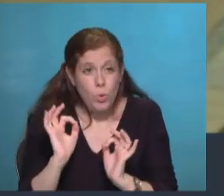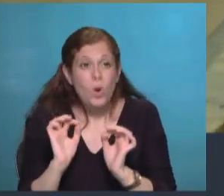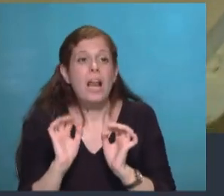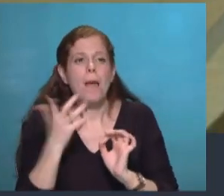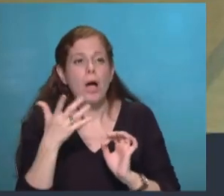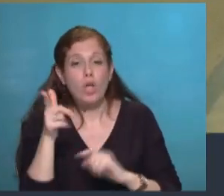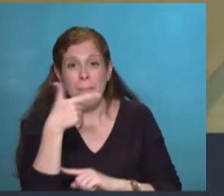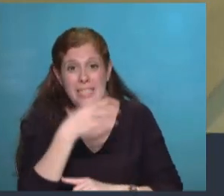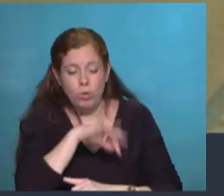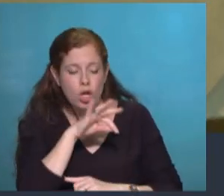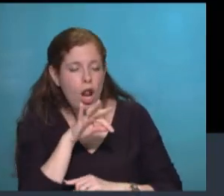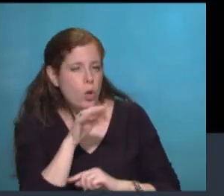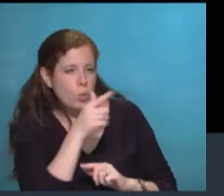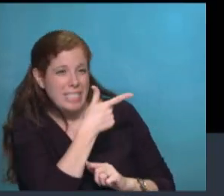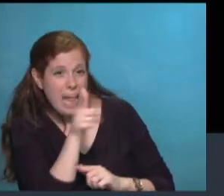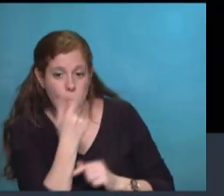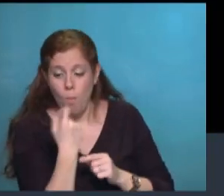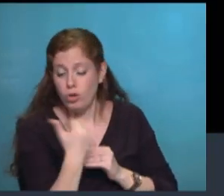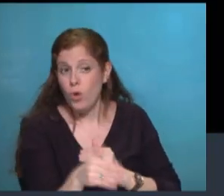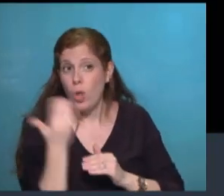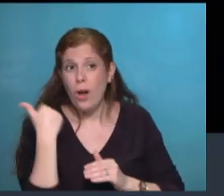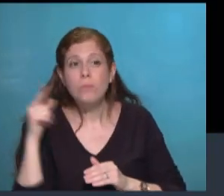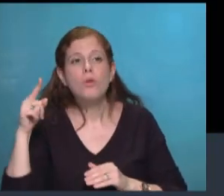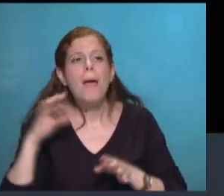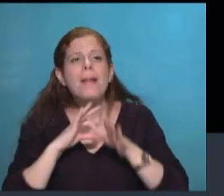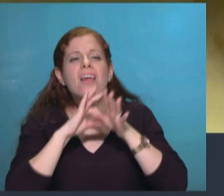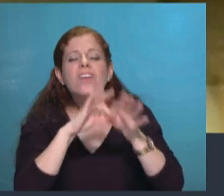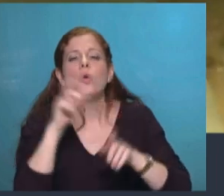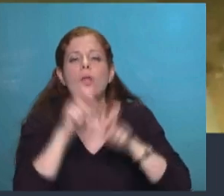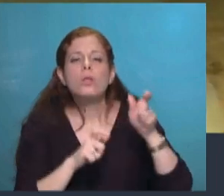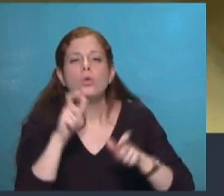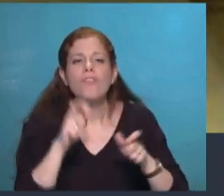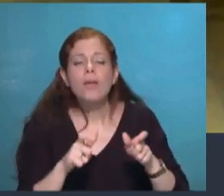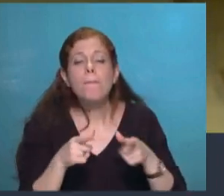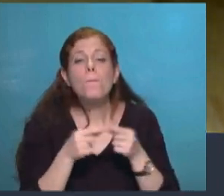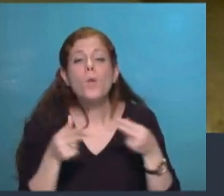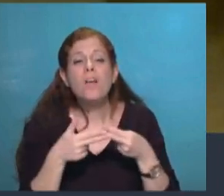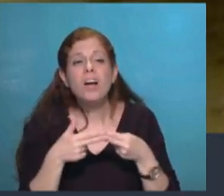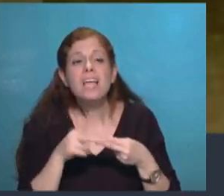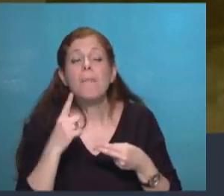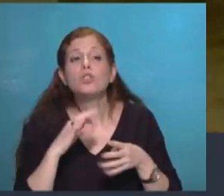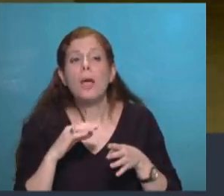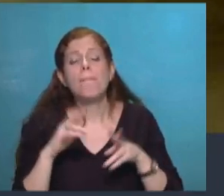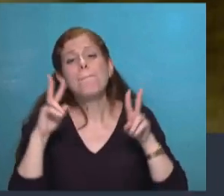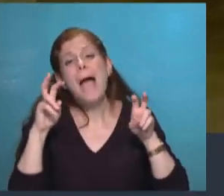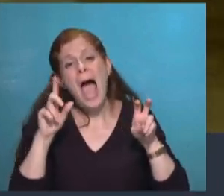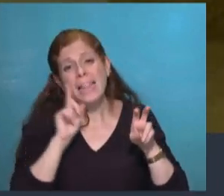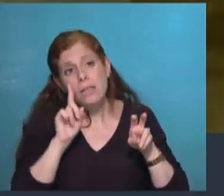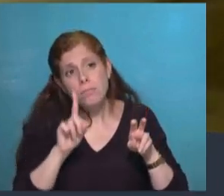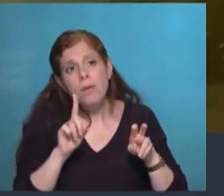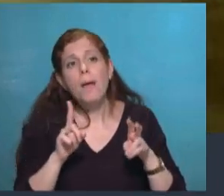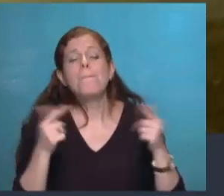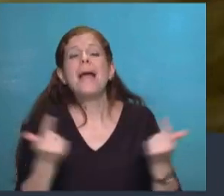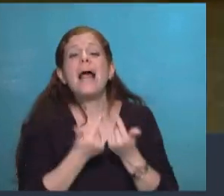המצלמות שלנו בשבועות האחרונים, שבהם ליווינו את התושבים בעוטף עזה, ומה שהם מכנים מלחמת התשה